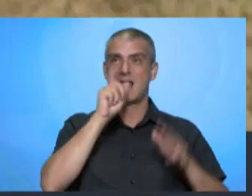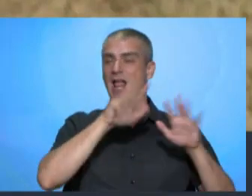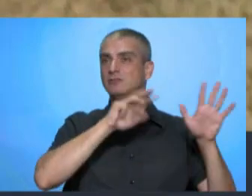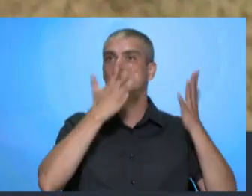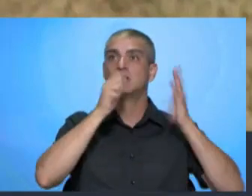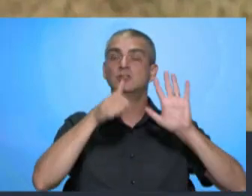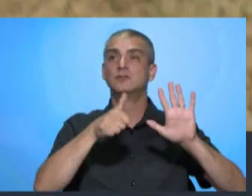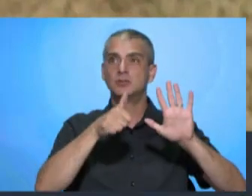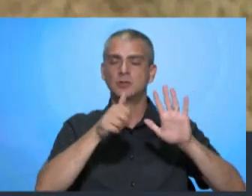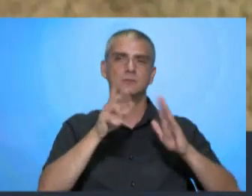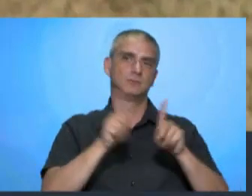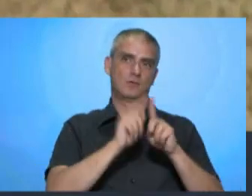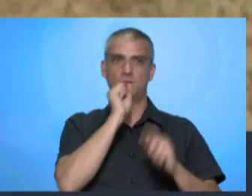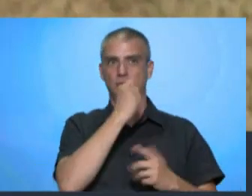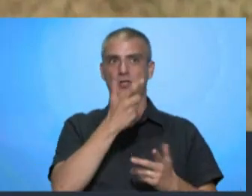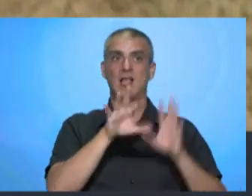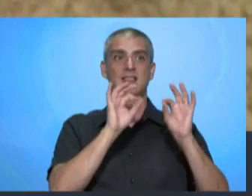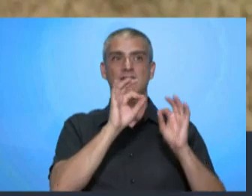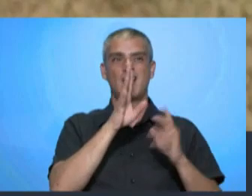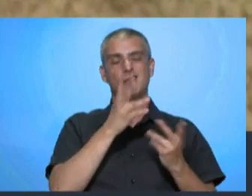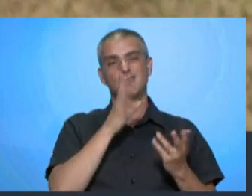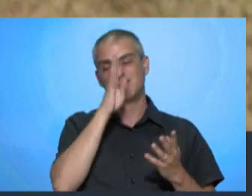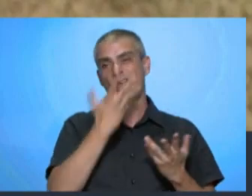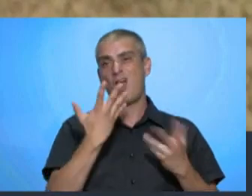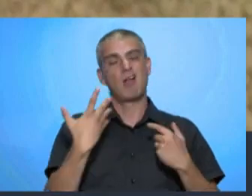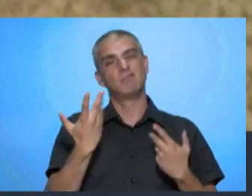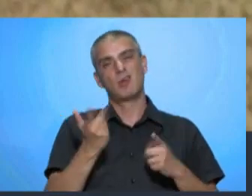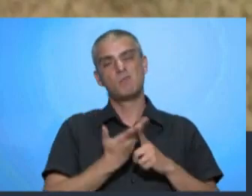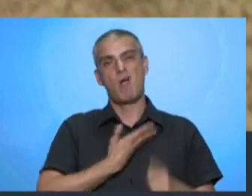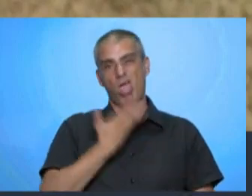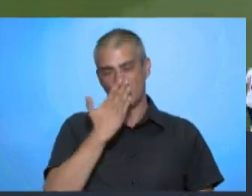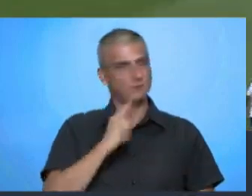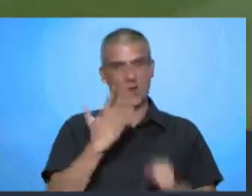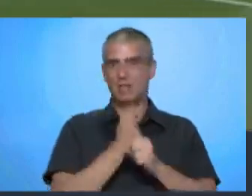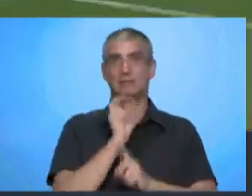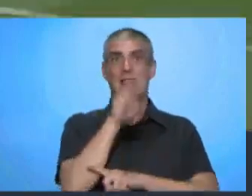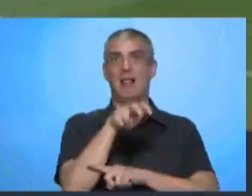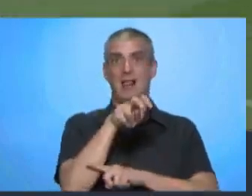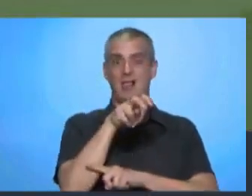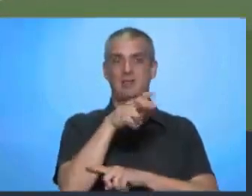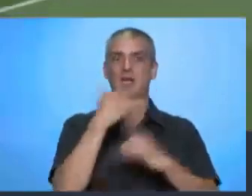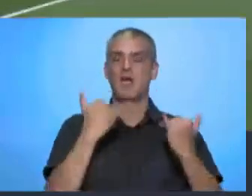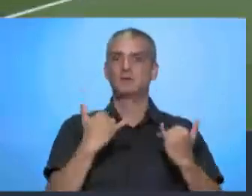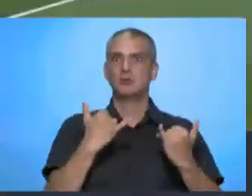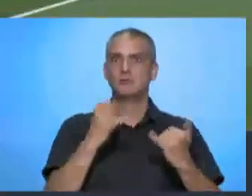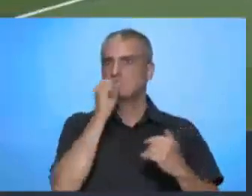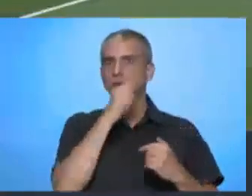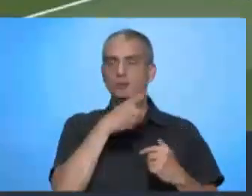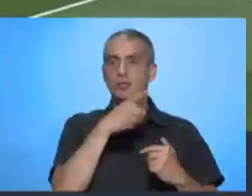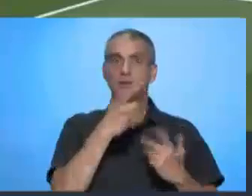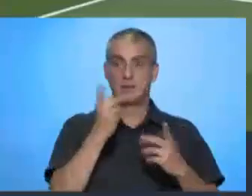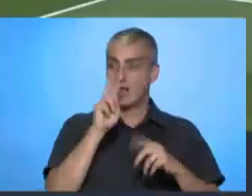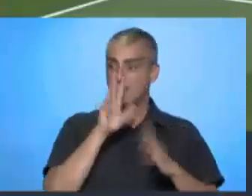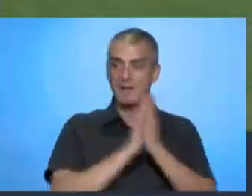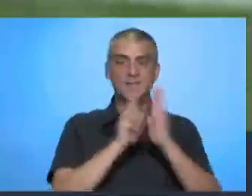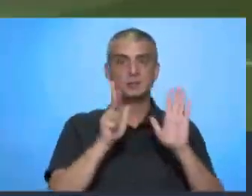ב-96. וכדברי השיר, הנבחרת האפורה כזה, בלי הציפיות ובמחזבות הגדולות, לא הצליחה לעלות לגמר אז. ועכשיו פתאום כשהשיר הזה,